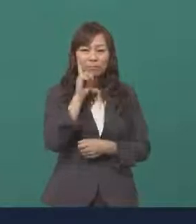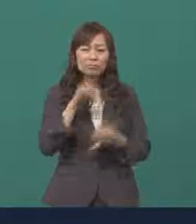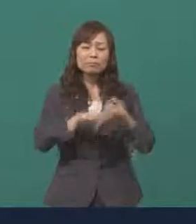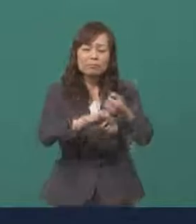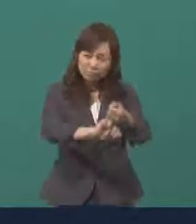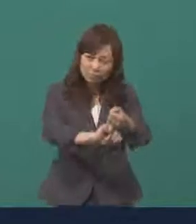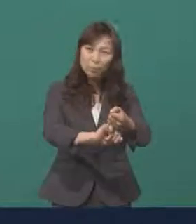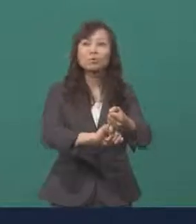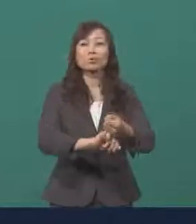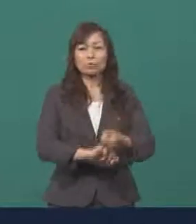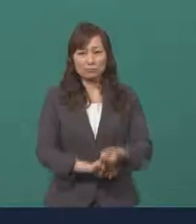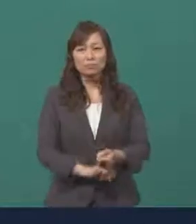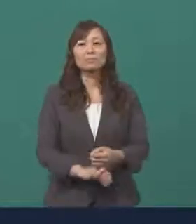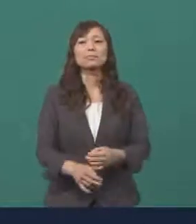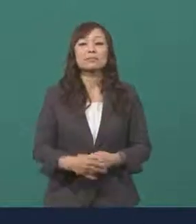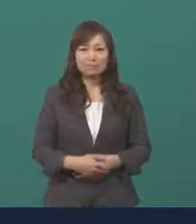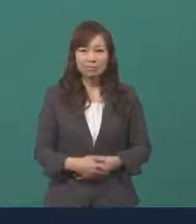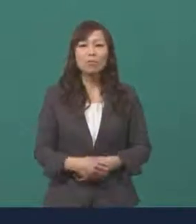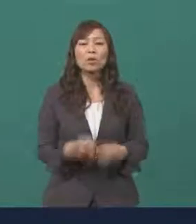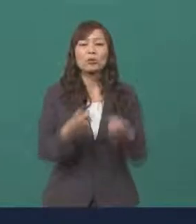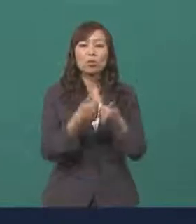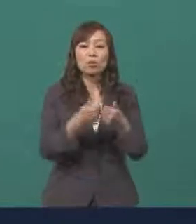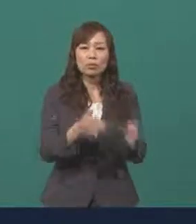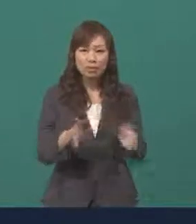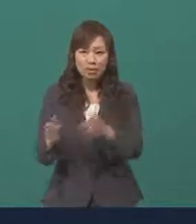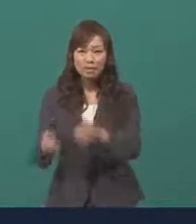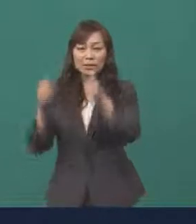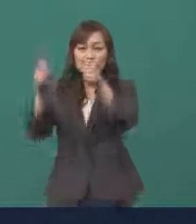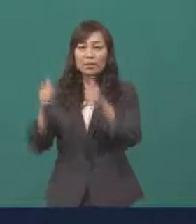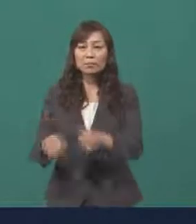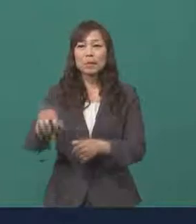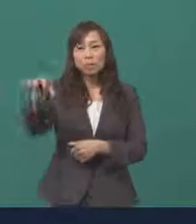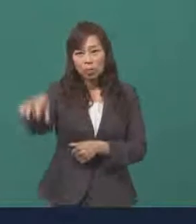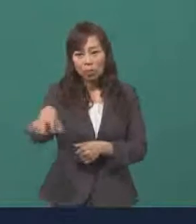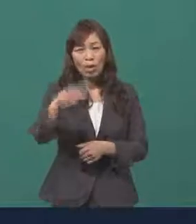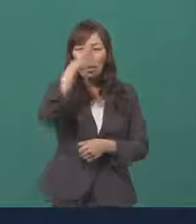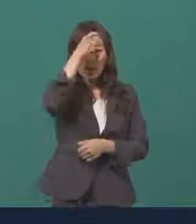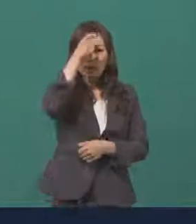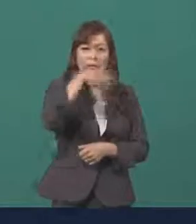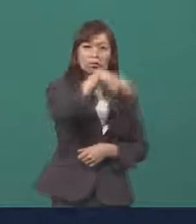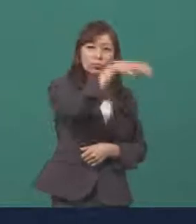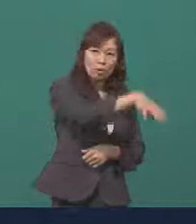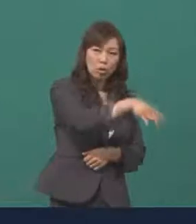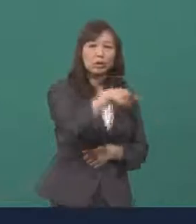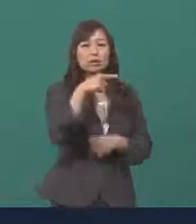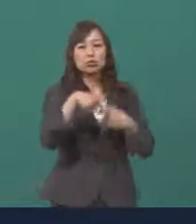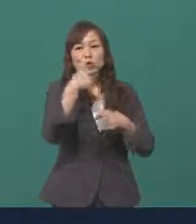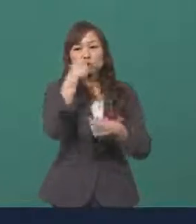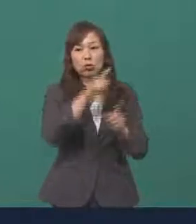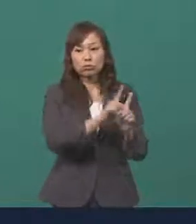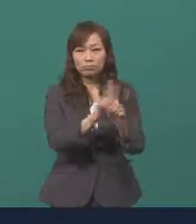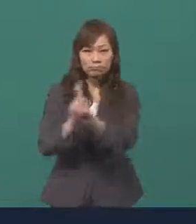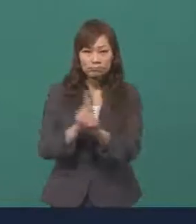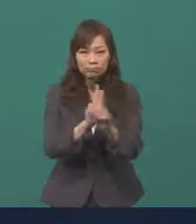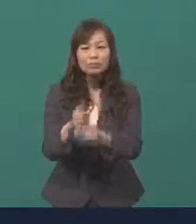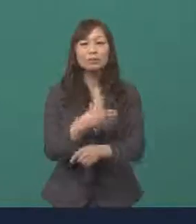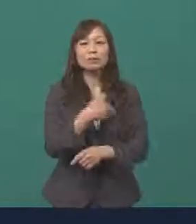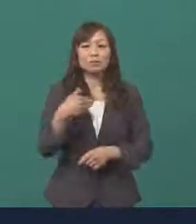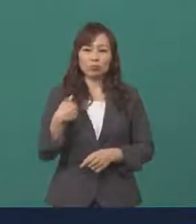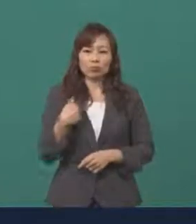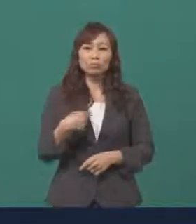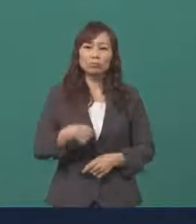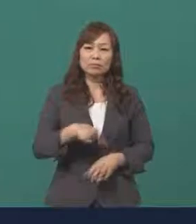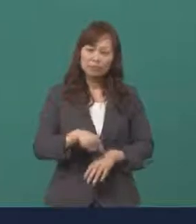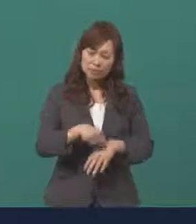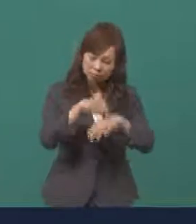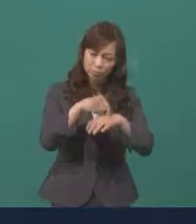無料で秘密は守られています。相談のほかにも裁判所や警察などへの付き添いの支援も